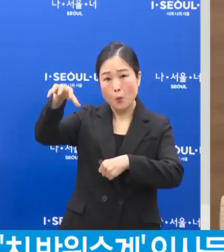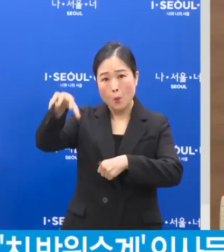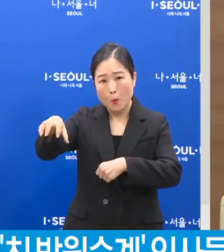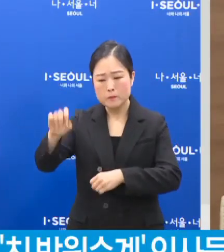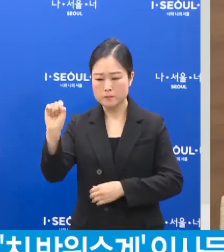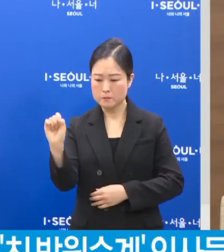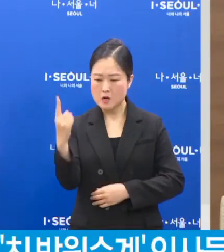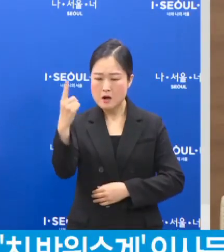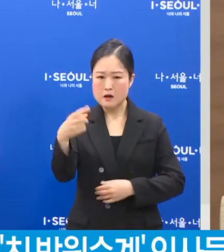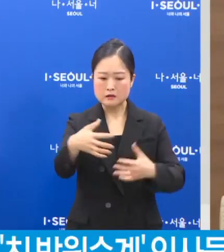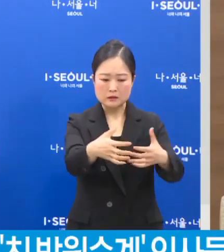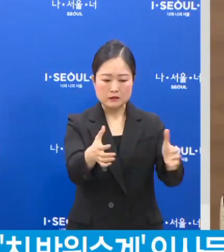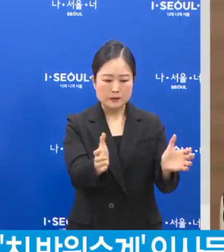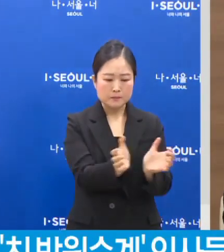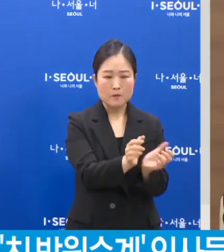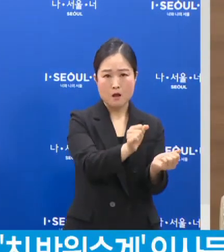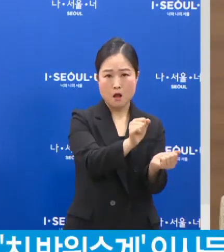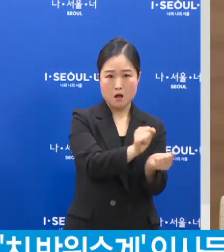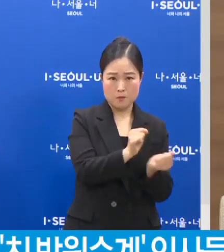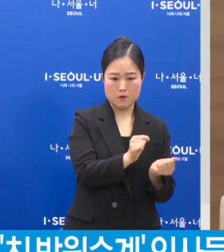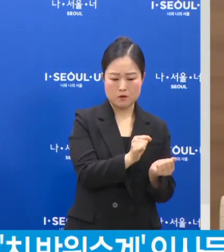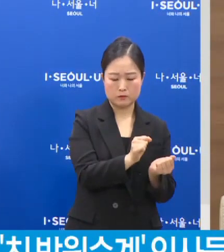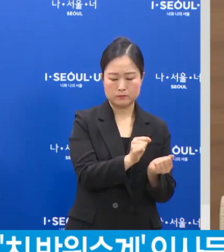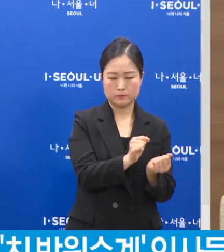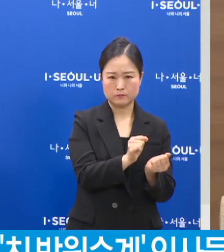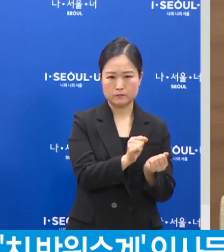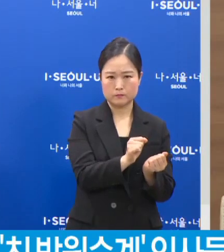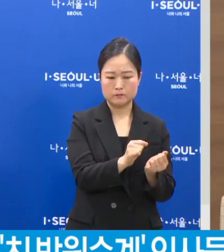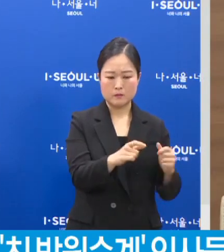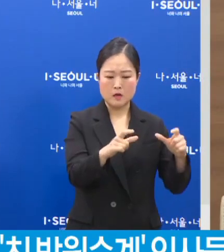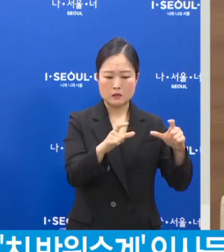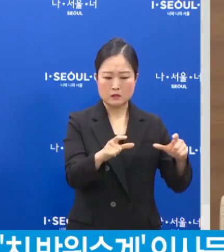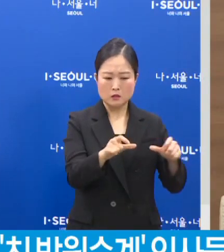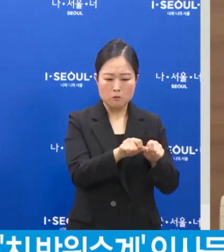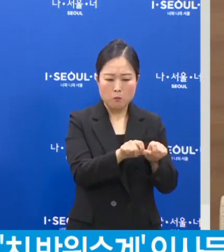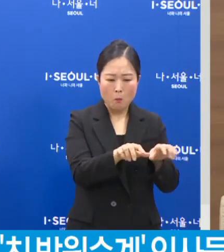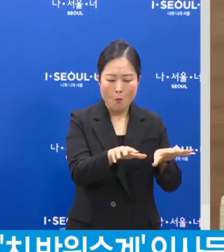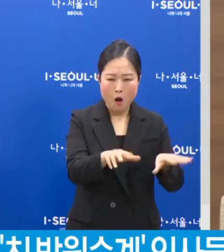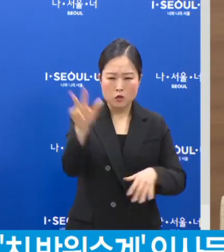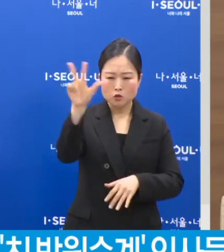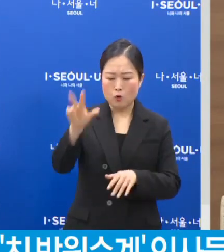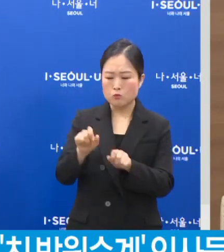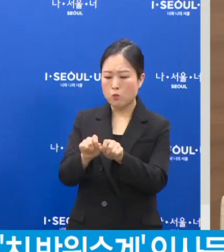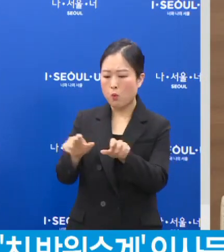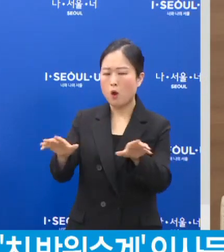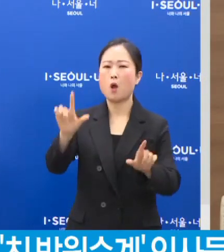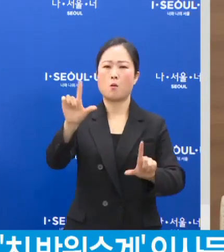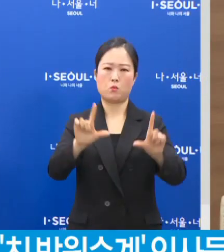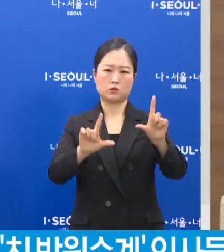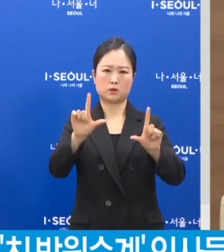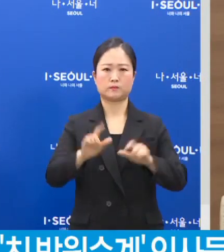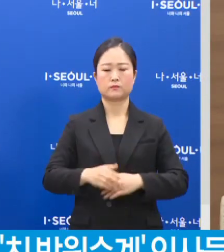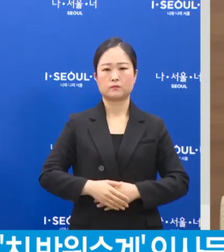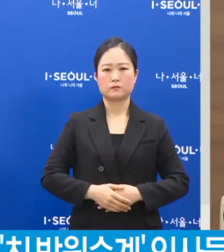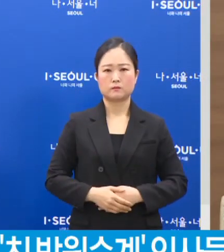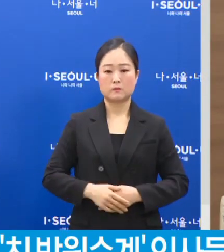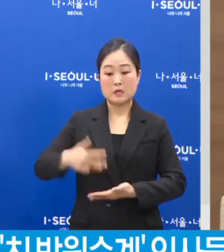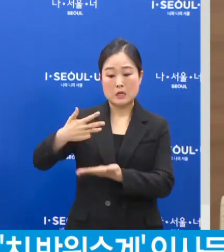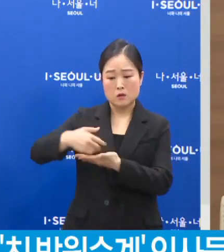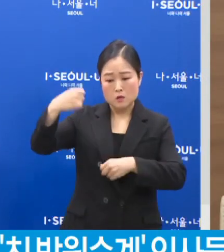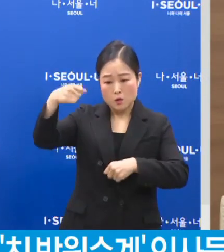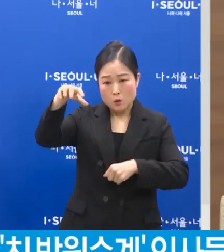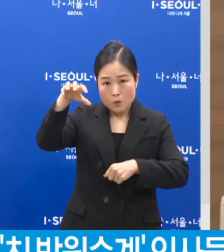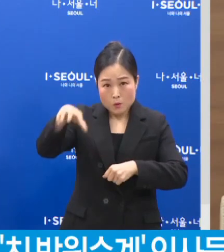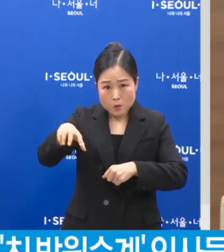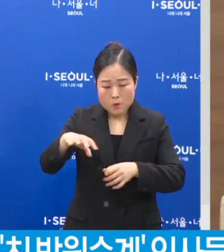고소사건과의 관련성에 대해서 사람들이 의심을 하고 있는 이런 상황에 대해서 정부 여당은 정말 할 말이 없는 그런